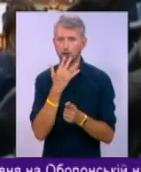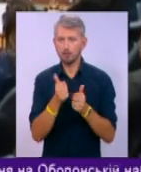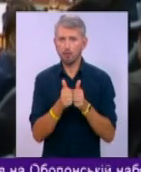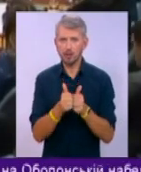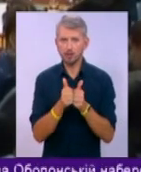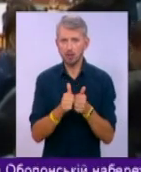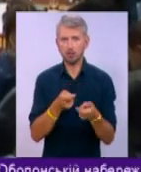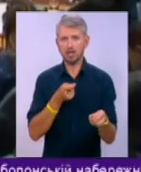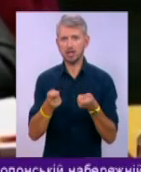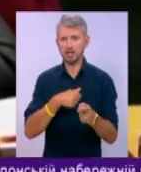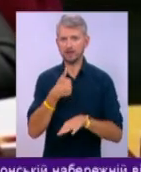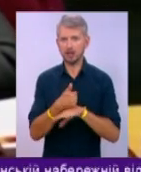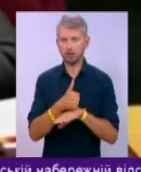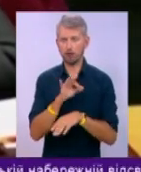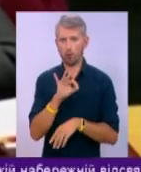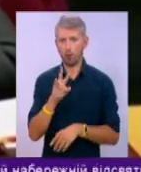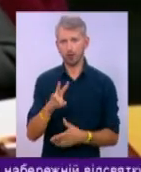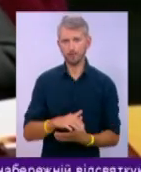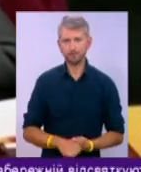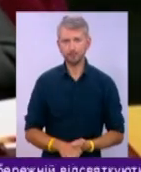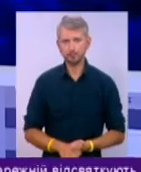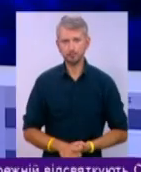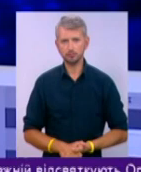іноземними партнерами та керівництвом ООН.